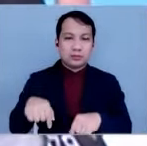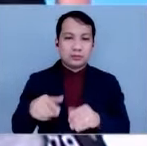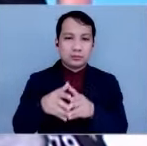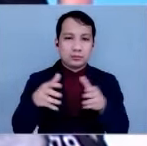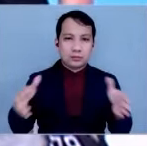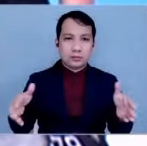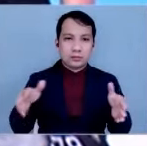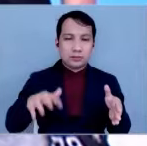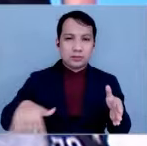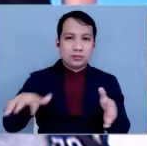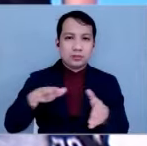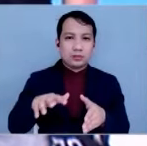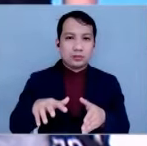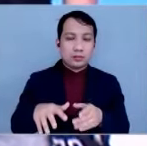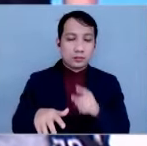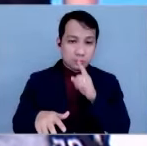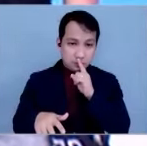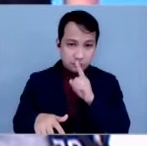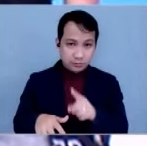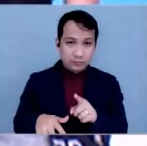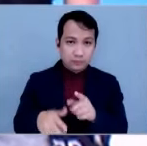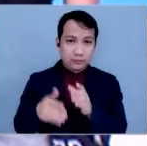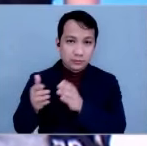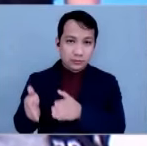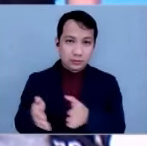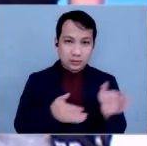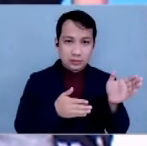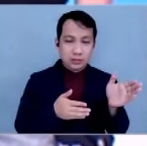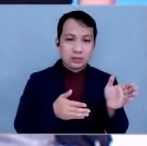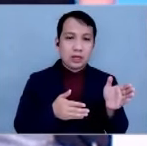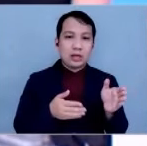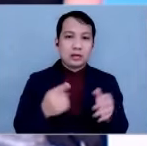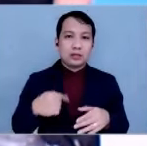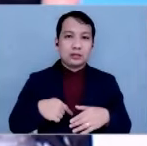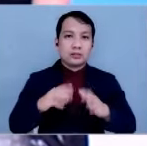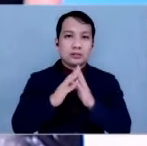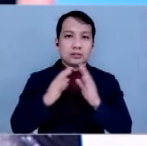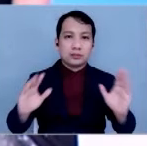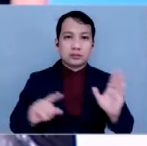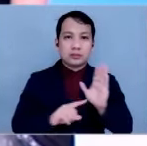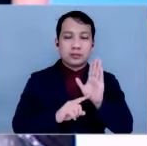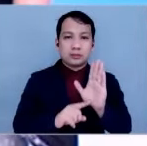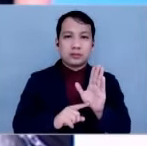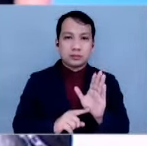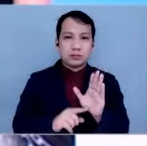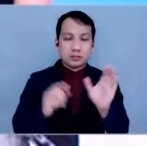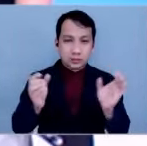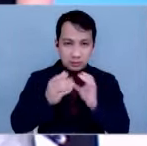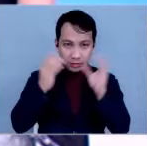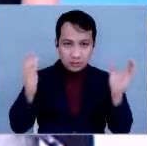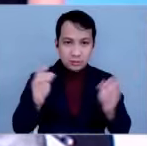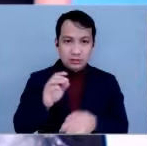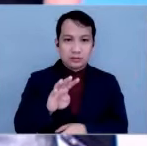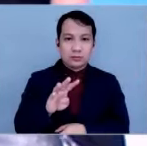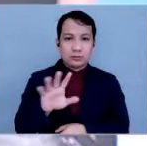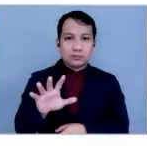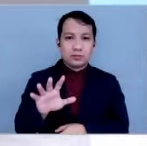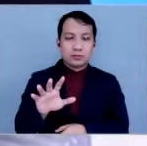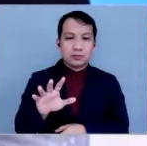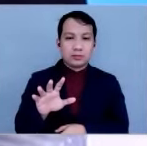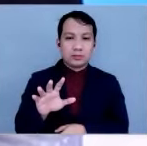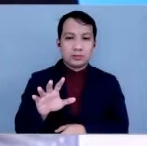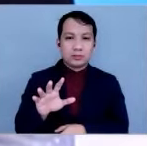ito. Ang totoo po niya, nagplano po kami ng isang big show para sa selebrasyon ng 45th anniversary ng IT